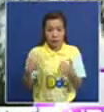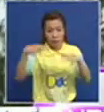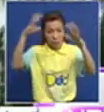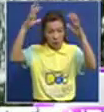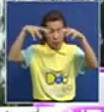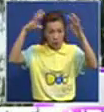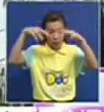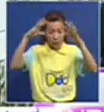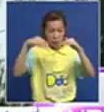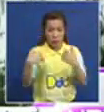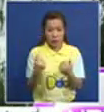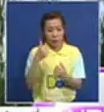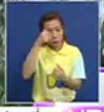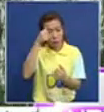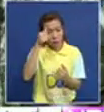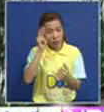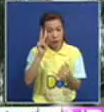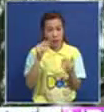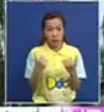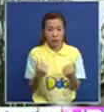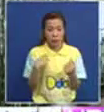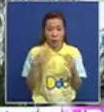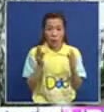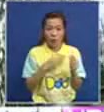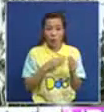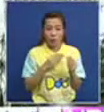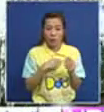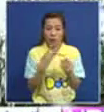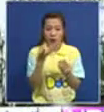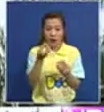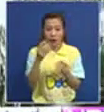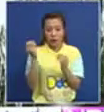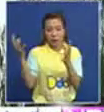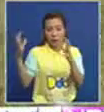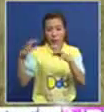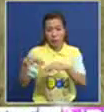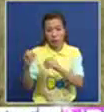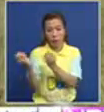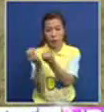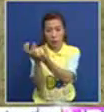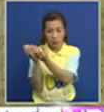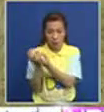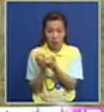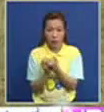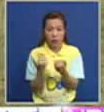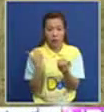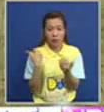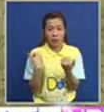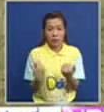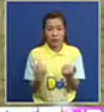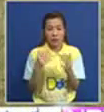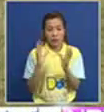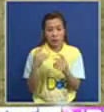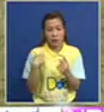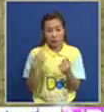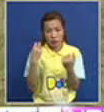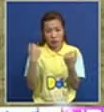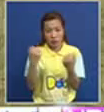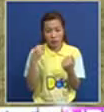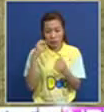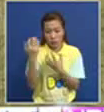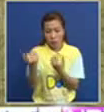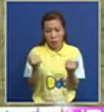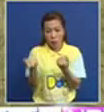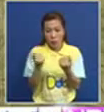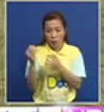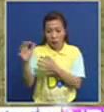ในช่วง 1-2 วันนี้เพราะเกรงว่าข้าวจะได้รับความเสียหายจากฝนที่ตกลงมาทำให้ระยะนี้ขาดแคลนรถรับจ้างเกี่ยวข้